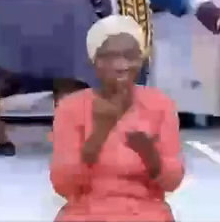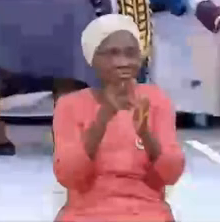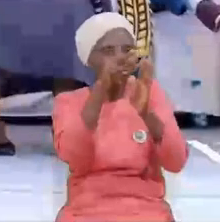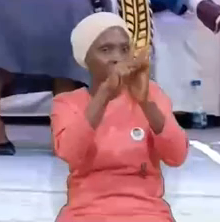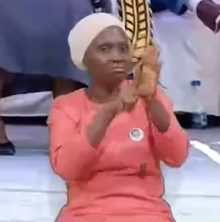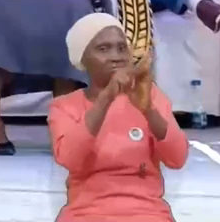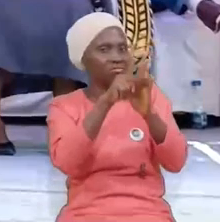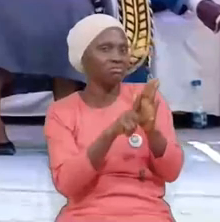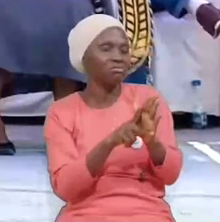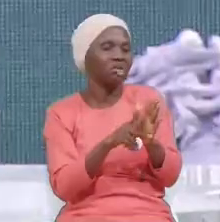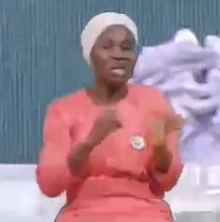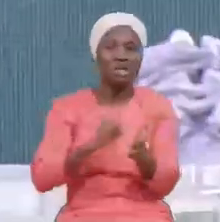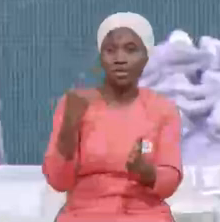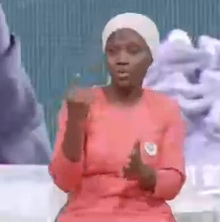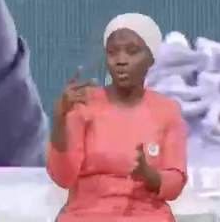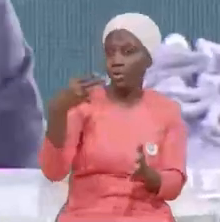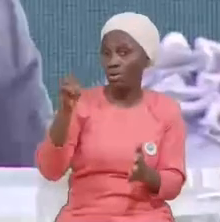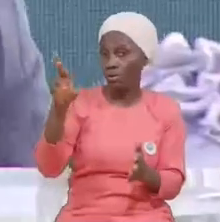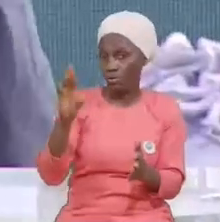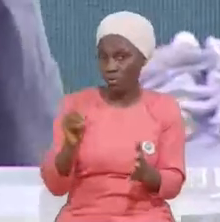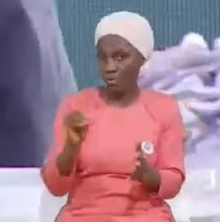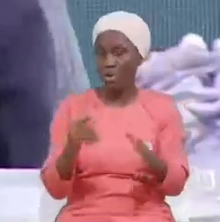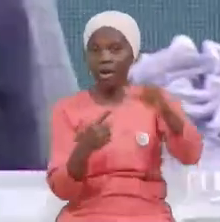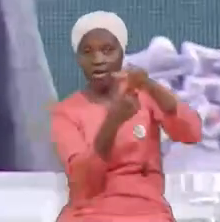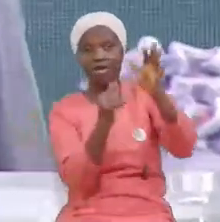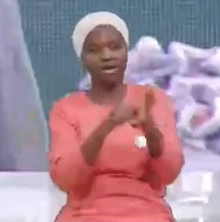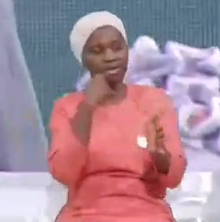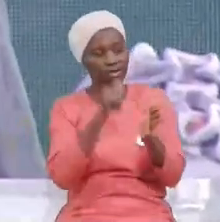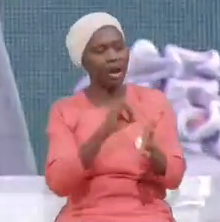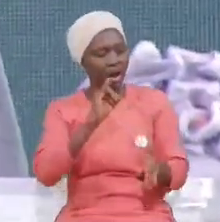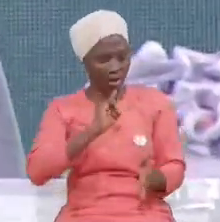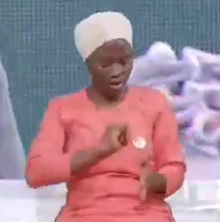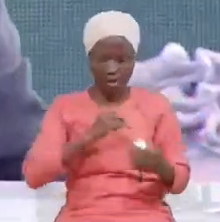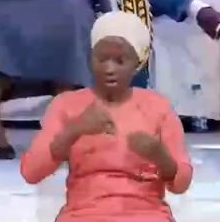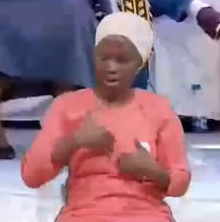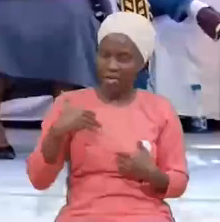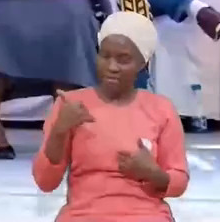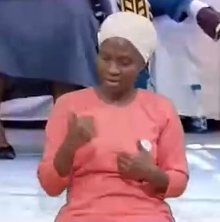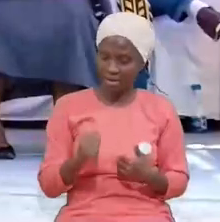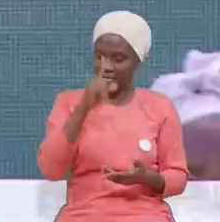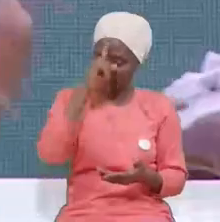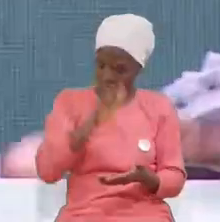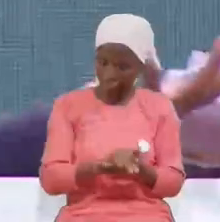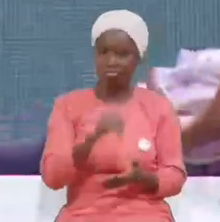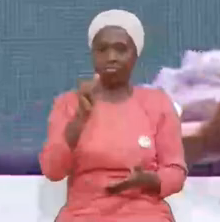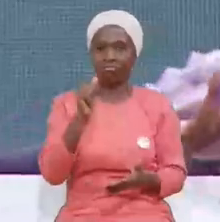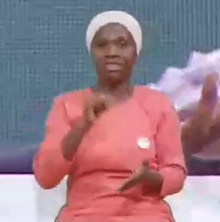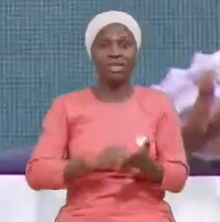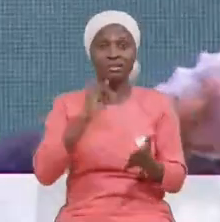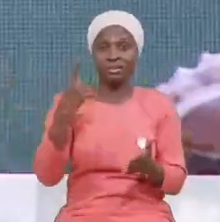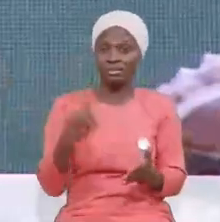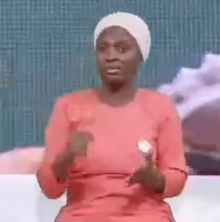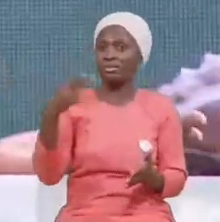Ce sont les héros qui disent j'ai une conviction. C'est le héros